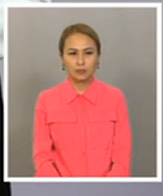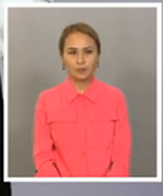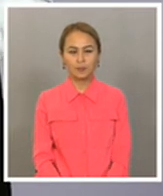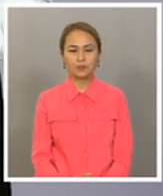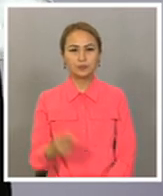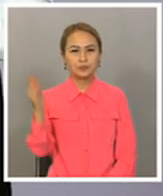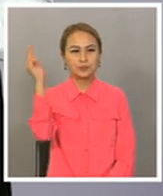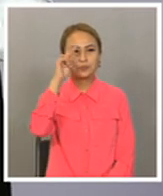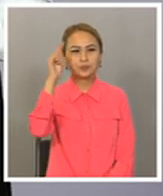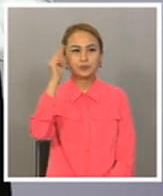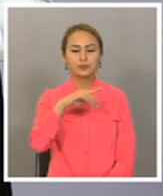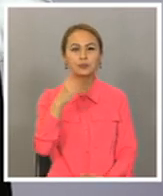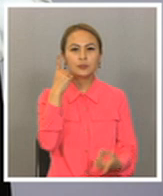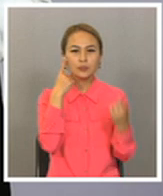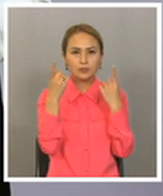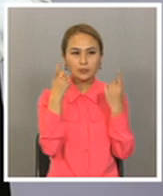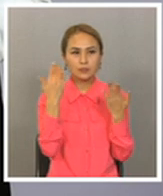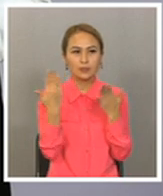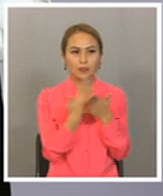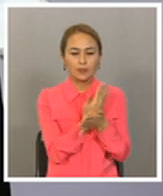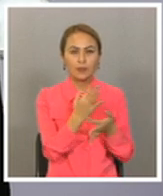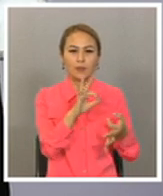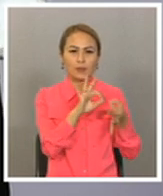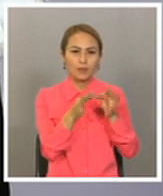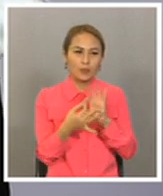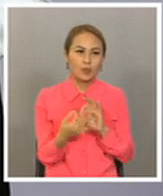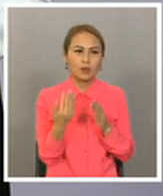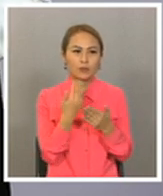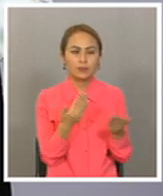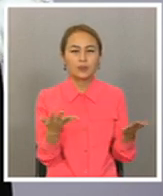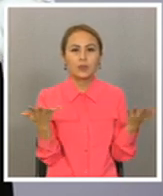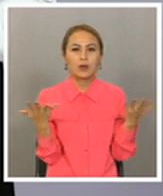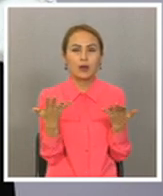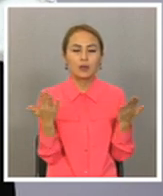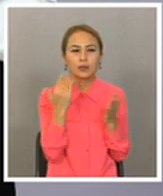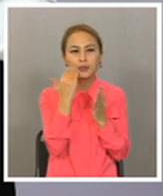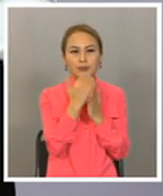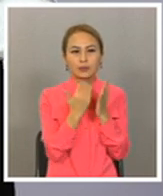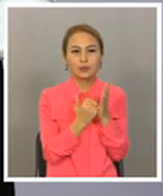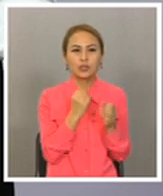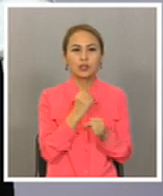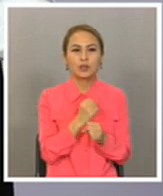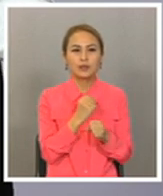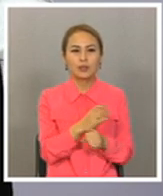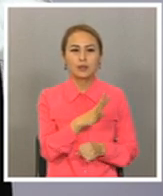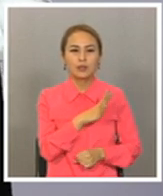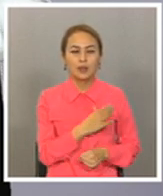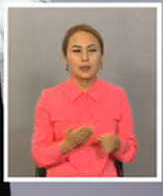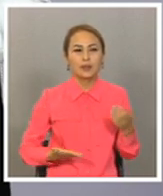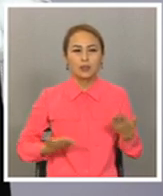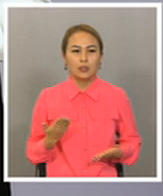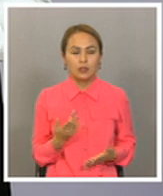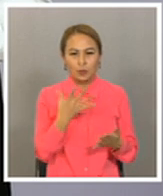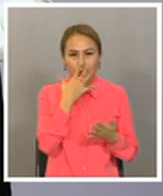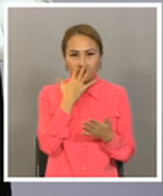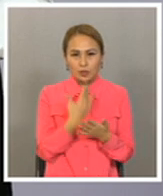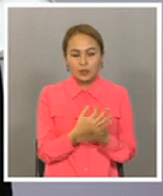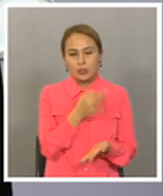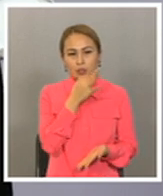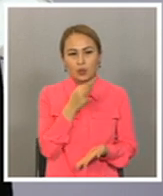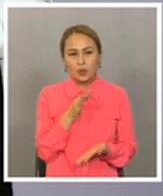Оқушылар, ақпараттар мен деректер негізінде қандай кесте жасадыңыздар? Ендеше өздеріңіздің